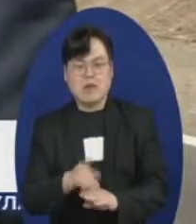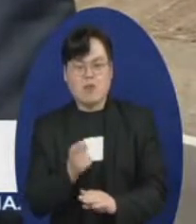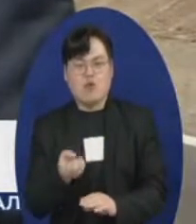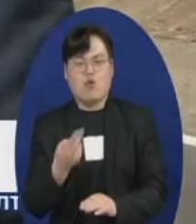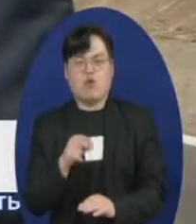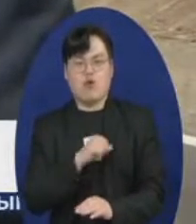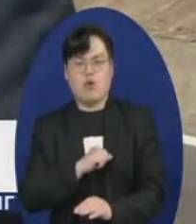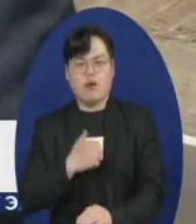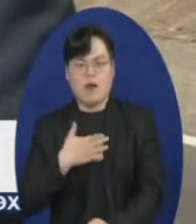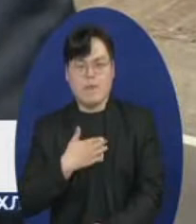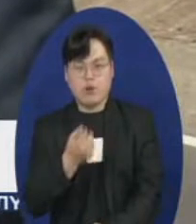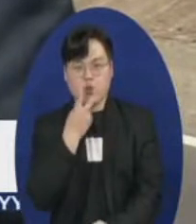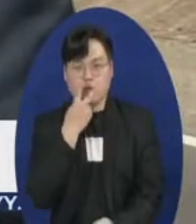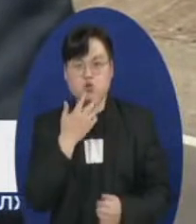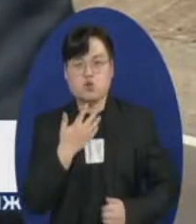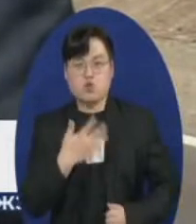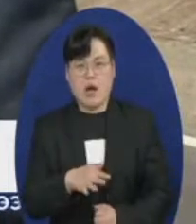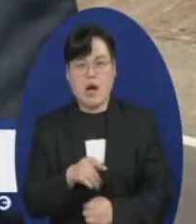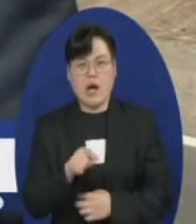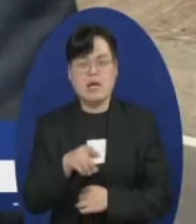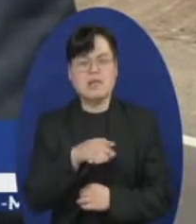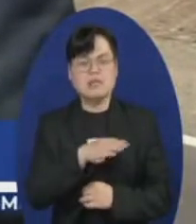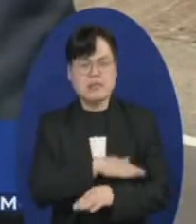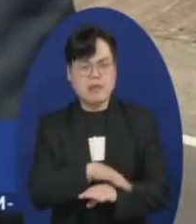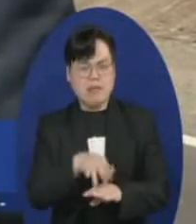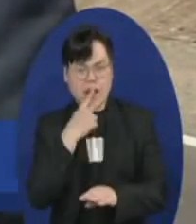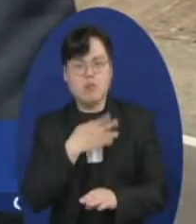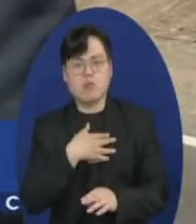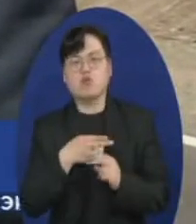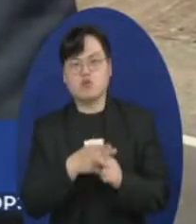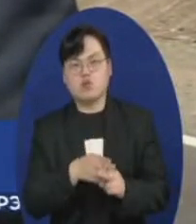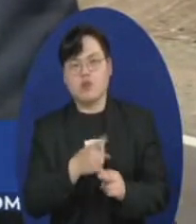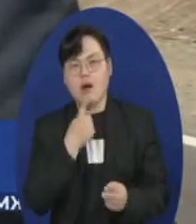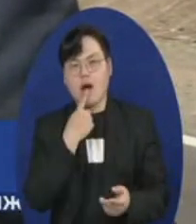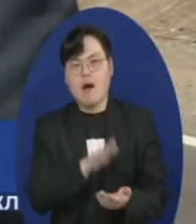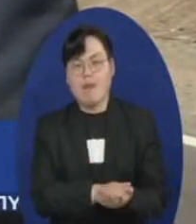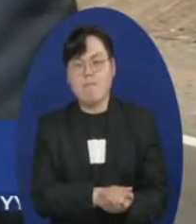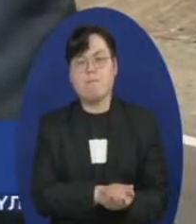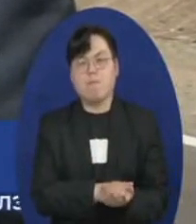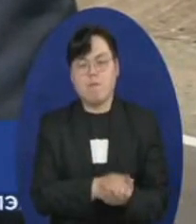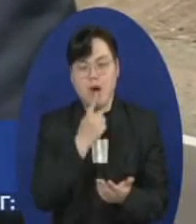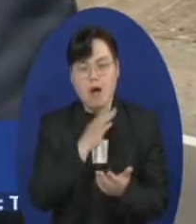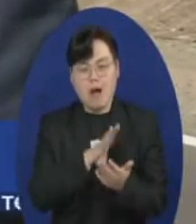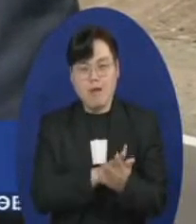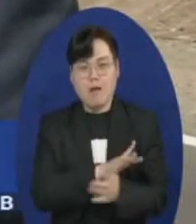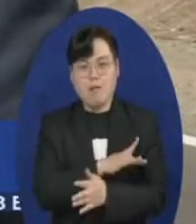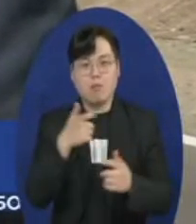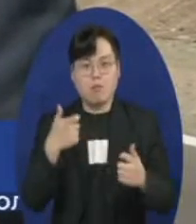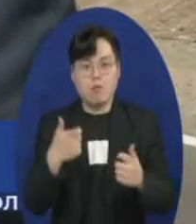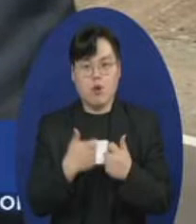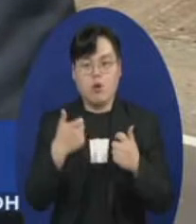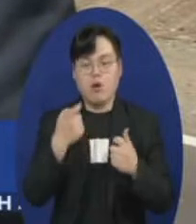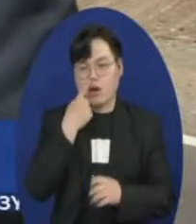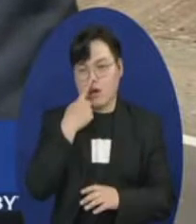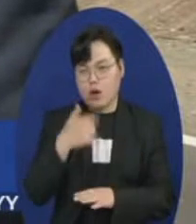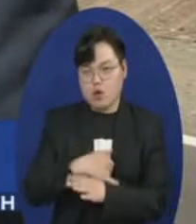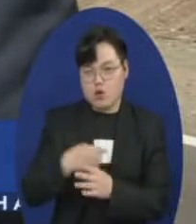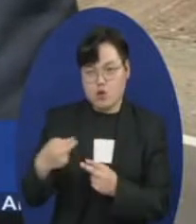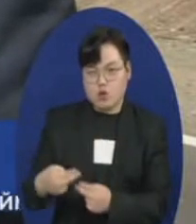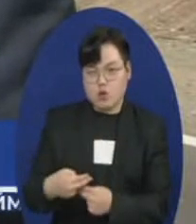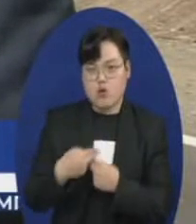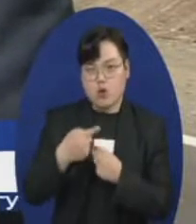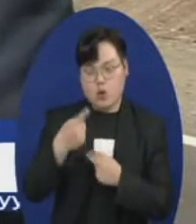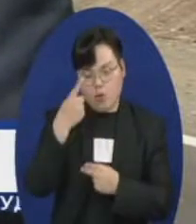бол өөр юм биеэр туулж ирээд тэгээ энэ зам дээр бол би үнэхээр туснаа гэж хэлсэн. Тэгээд амлсан амлсандаа хүрч Хятадын талд ойлголцолд